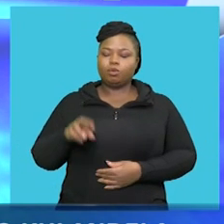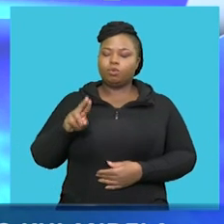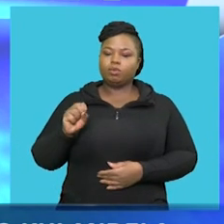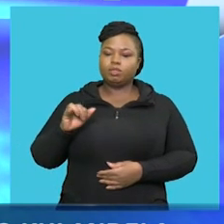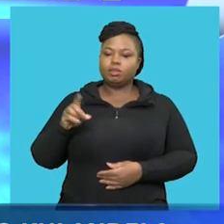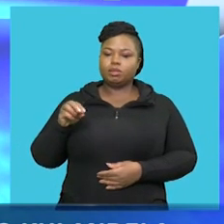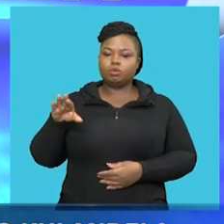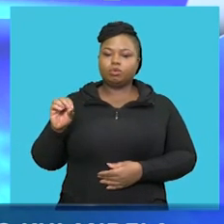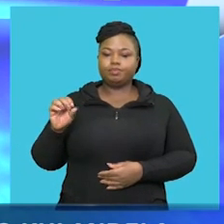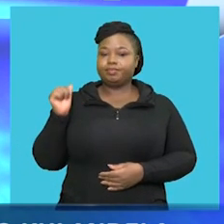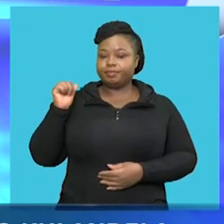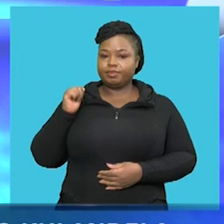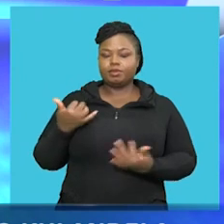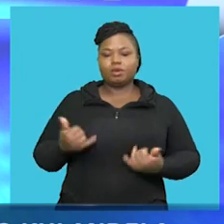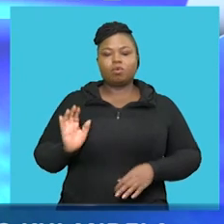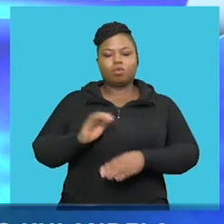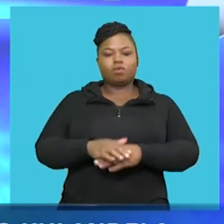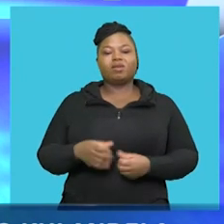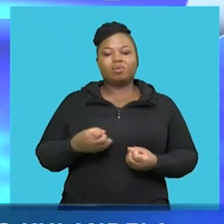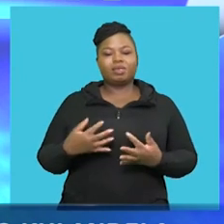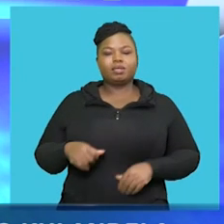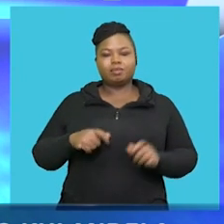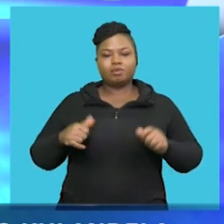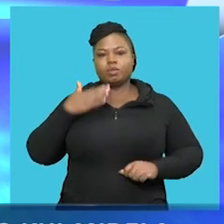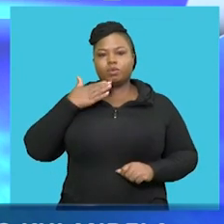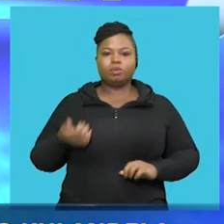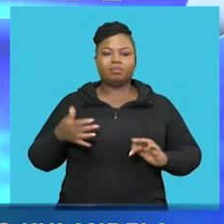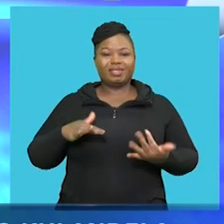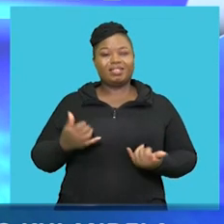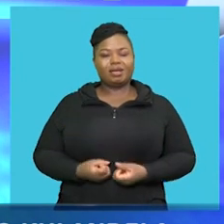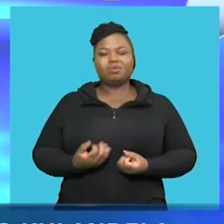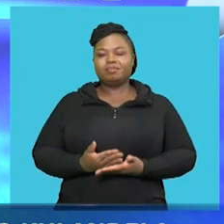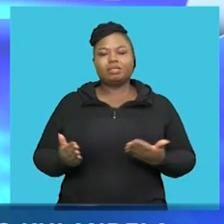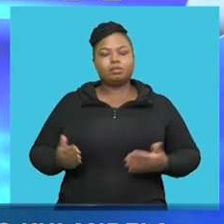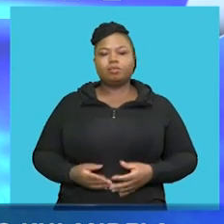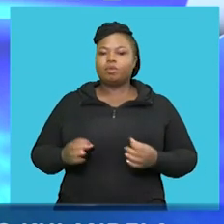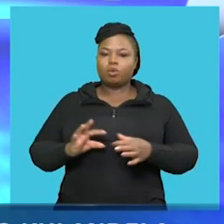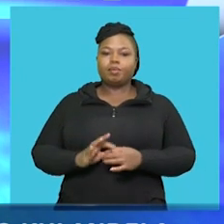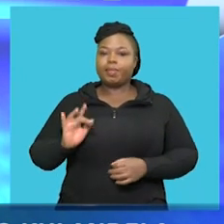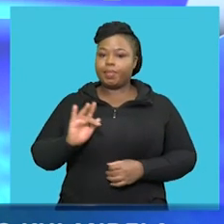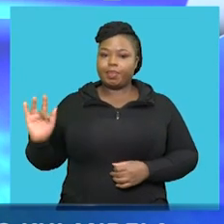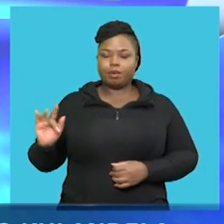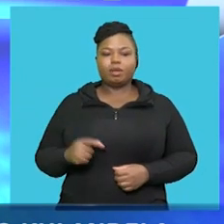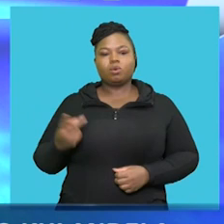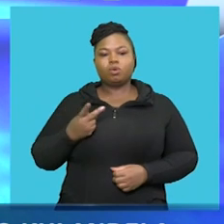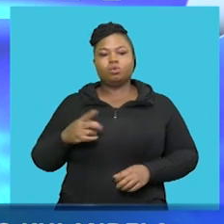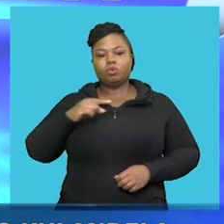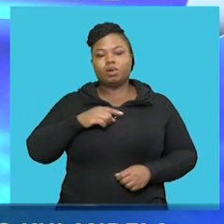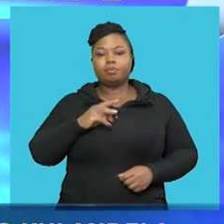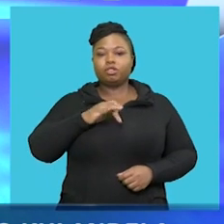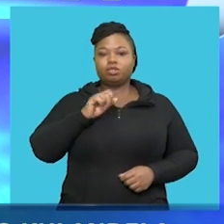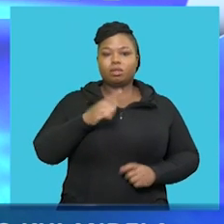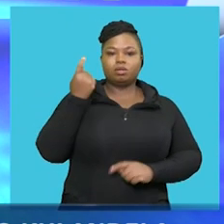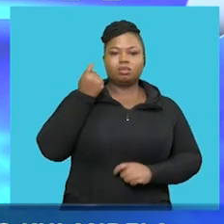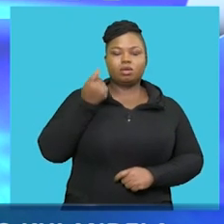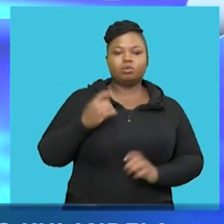izolo. Bangaphezulu kwama-70 abantu ababhubhileyo kwaye inqwaba yashiyeka ingenamakhaya ngelixa isakhiwo esemarshalltown